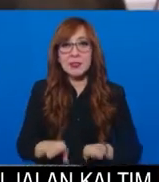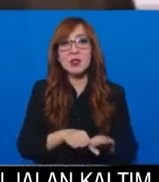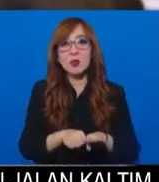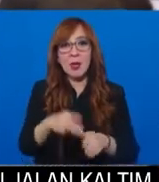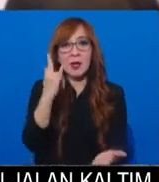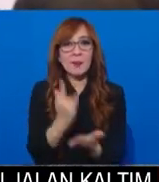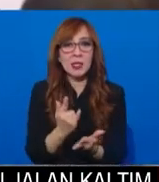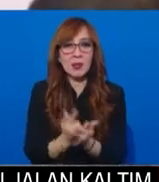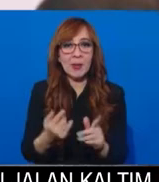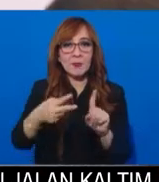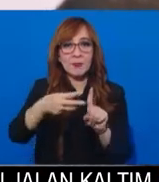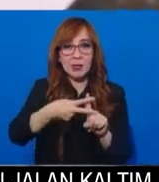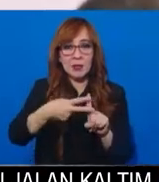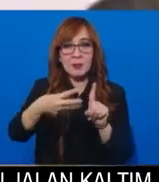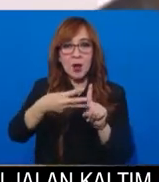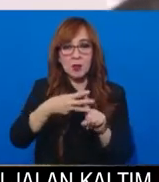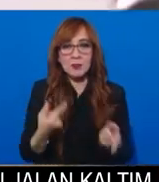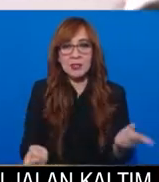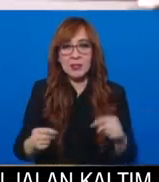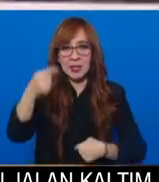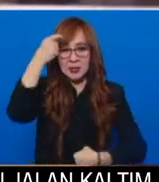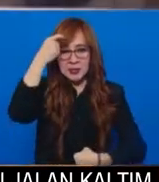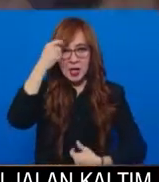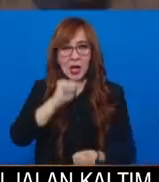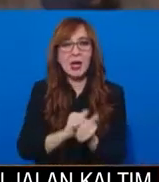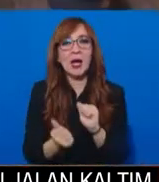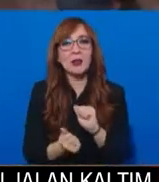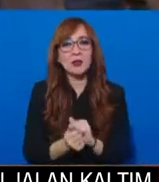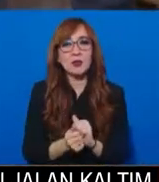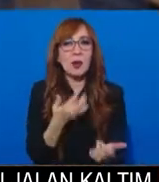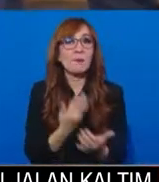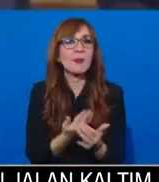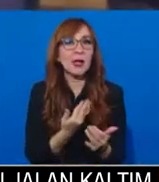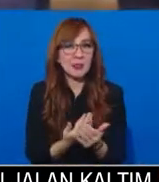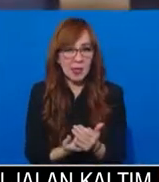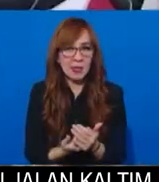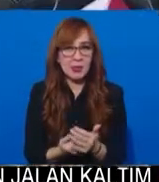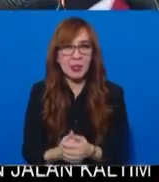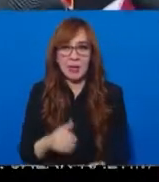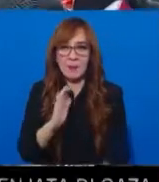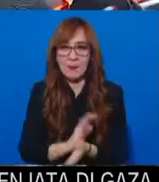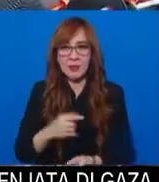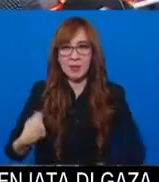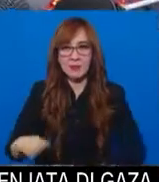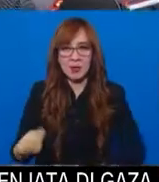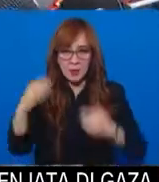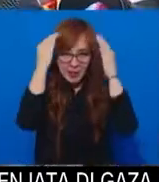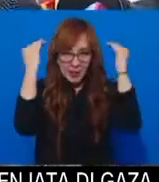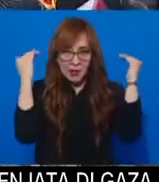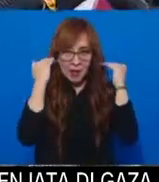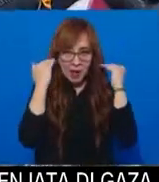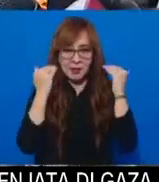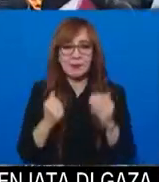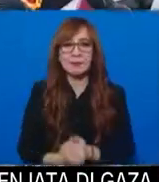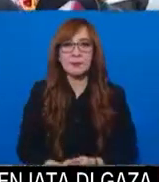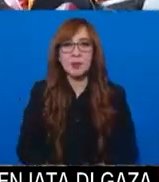penetapan Firly sebagai tersangka kasus pemerasan terhadap mantan Mentan Sahrul Yasin Limpo. Ditujukan kepada